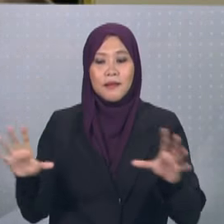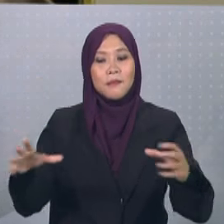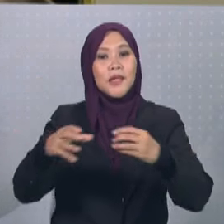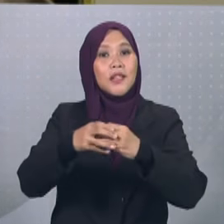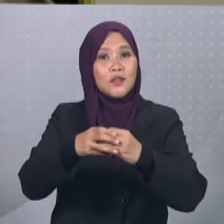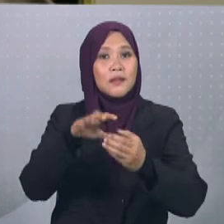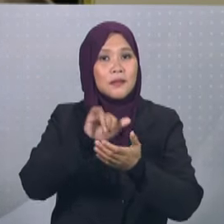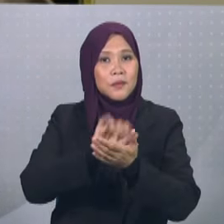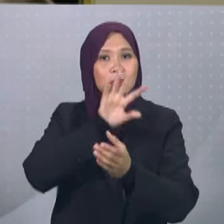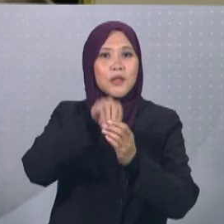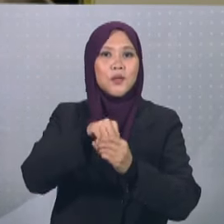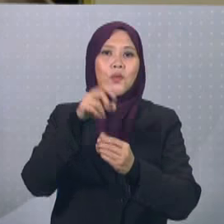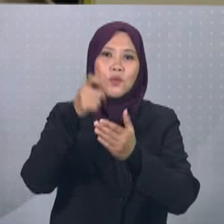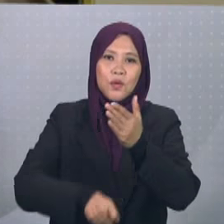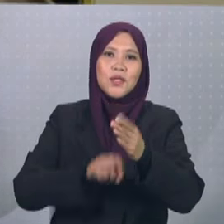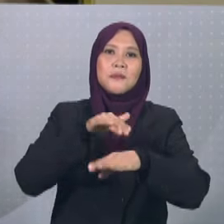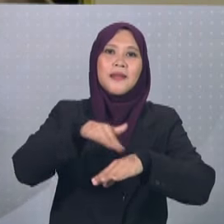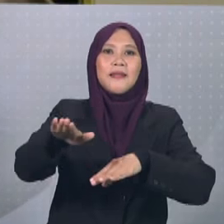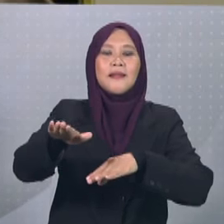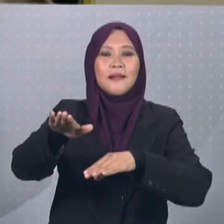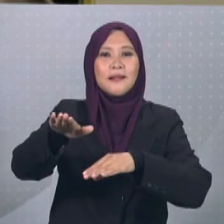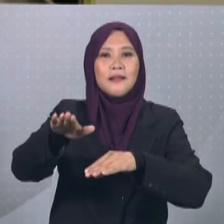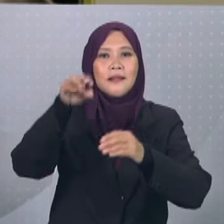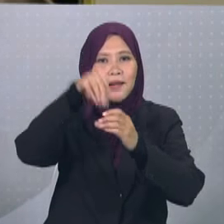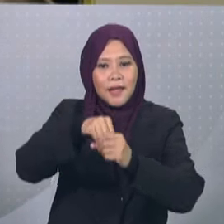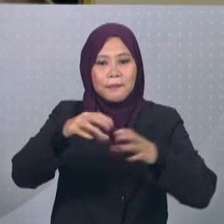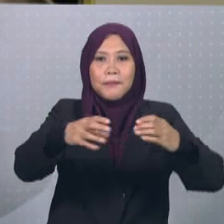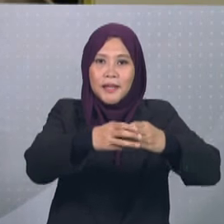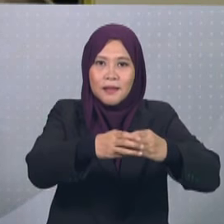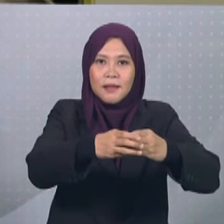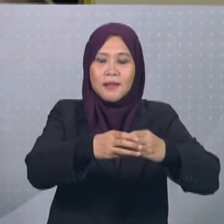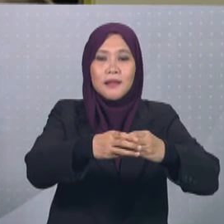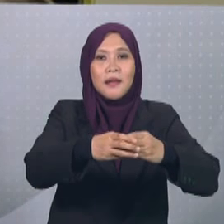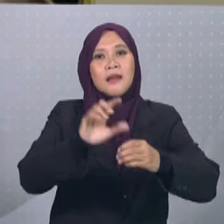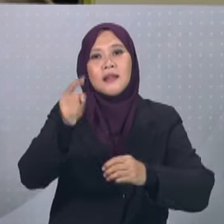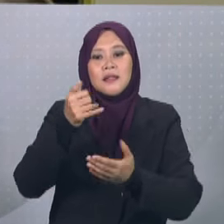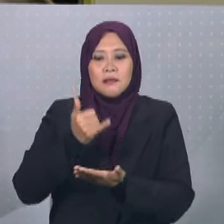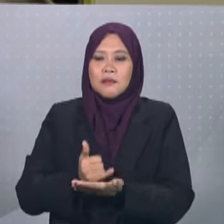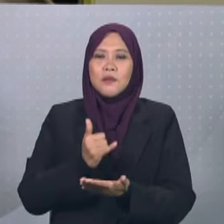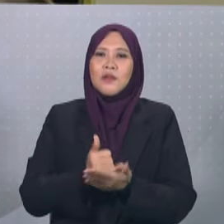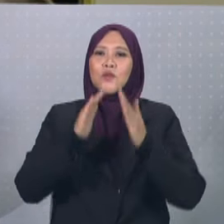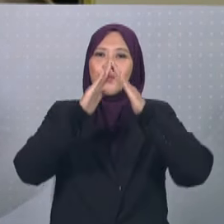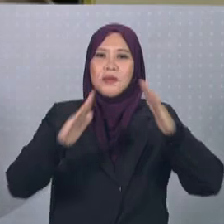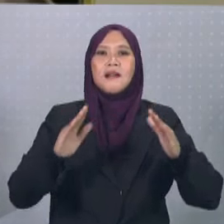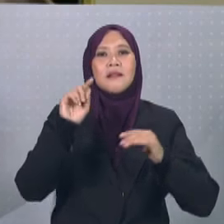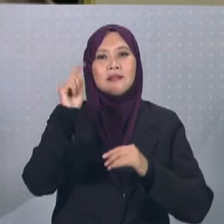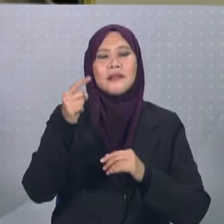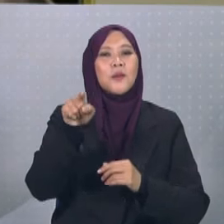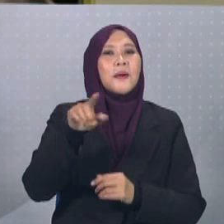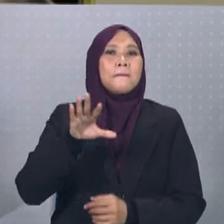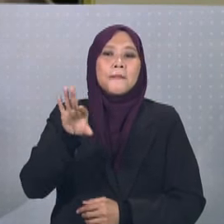termasuk kos penghantaran sekali di dalam pakej tersebut. Jadi hanya duduk di rumah sahaja,